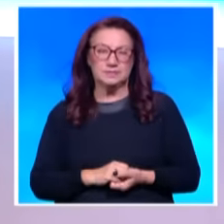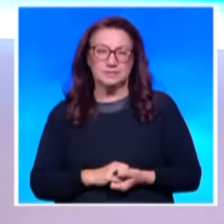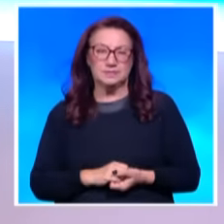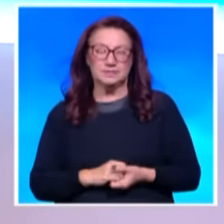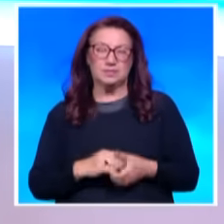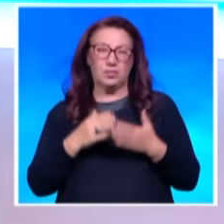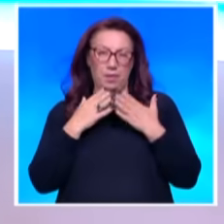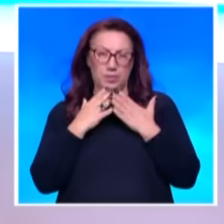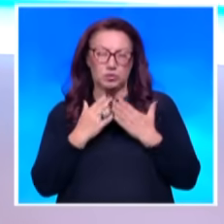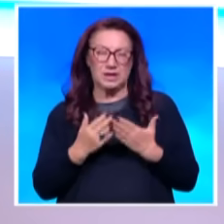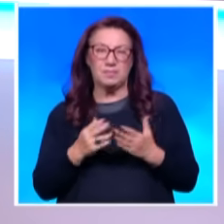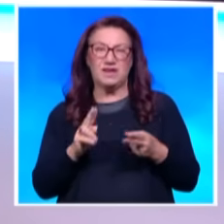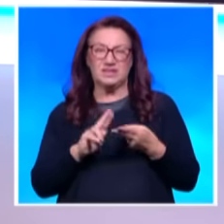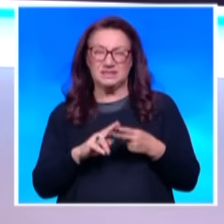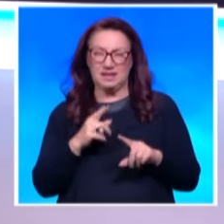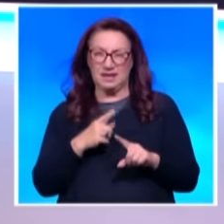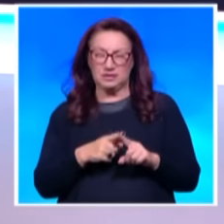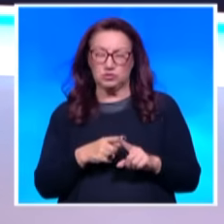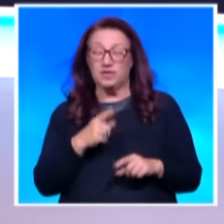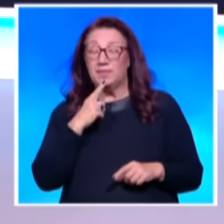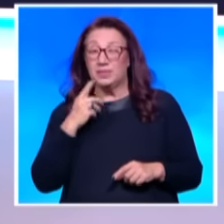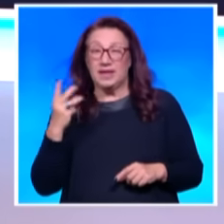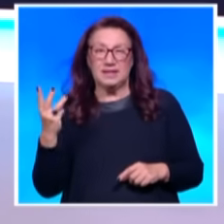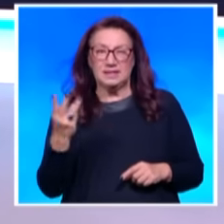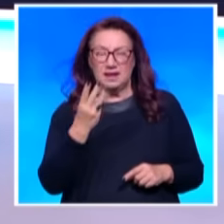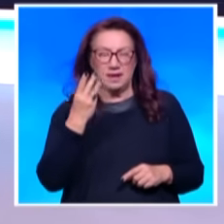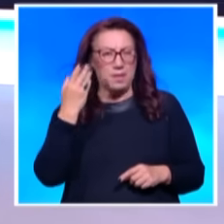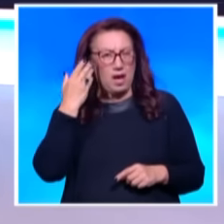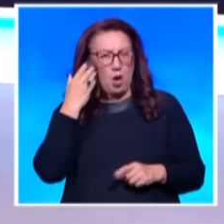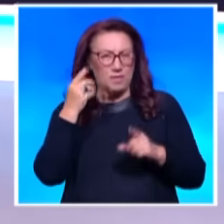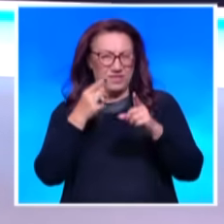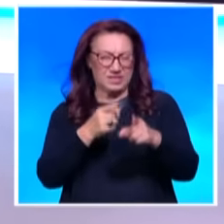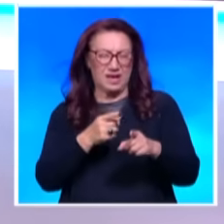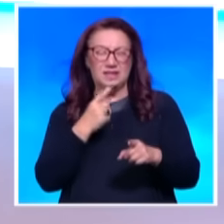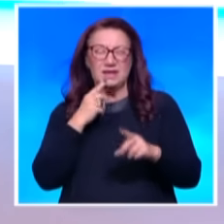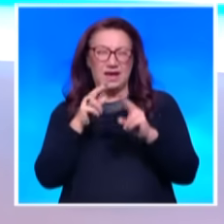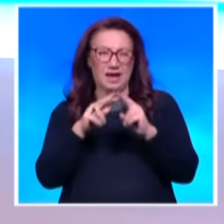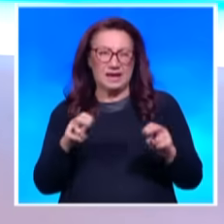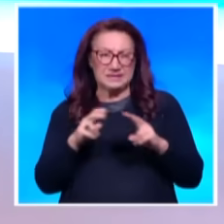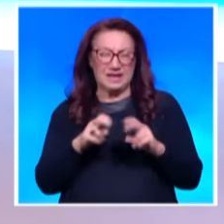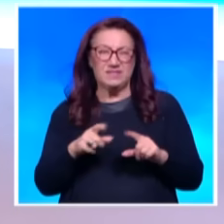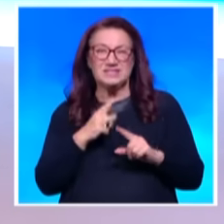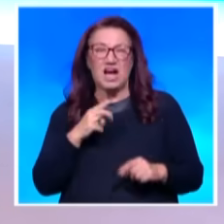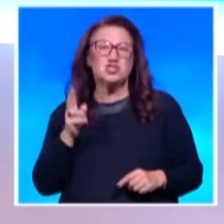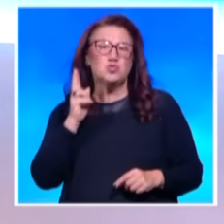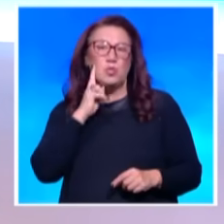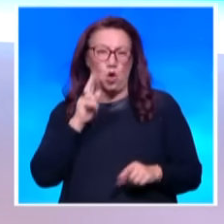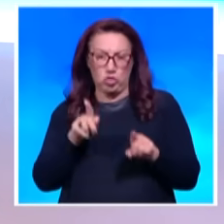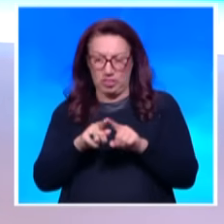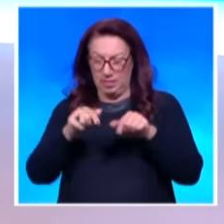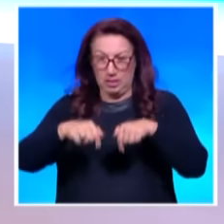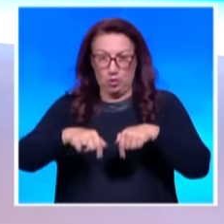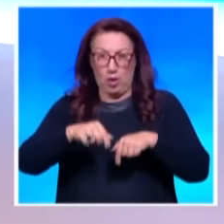Васил Христов от Лондон. И тримата обвинени във Великобритания са разследвани за шпионаж. И у нас това съобщи Софийската градска